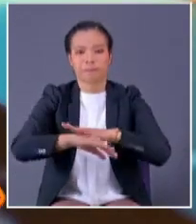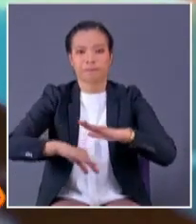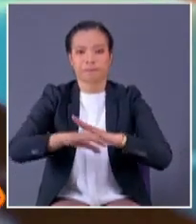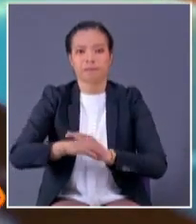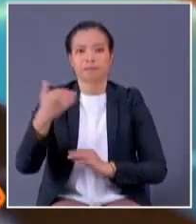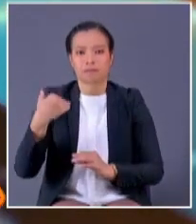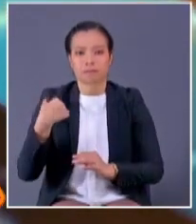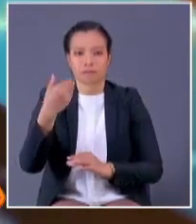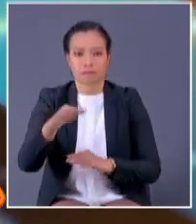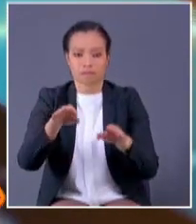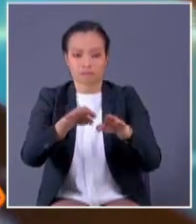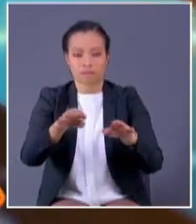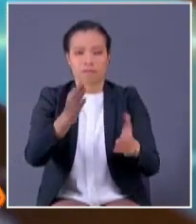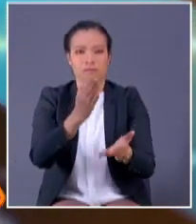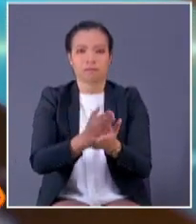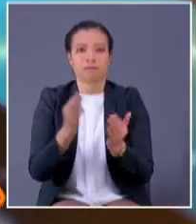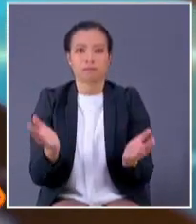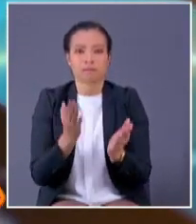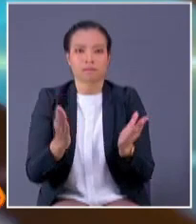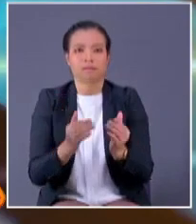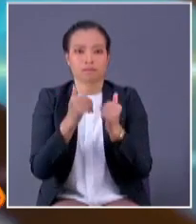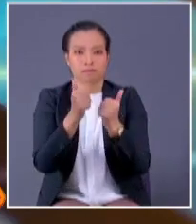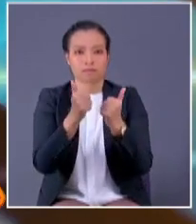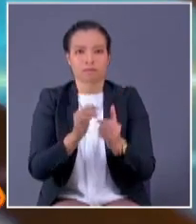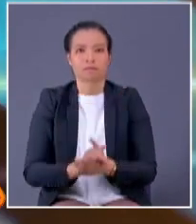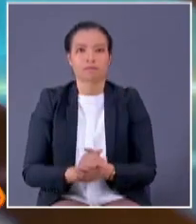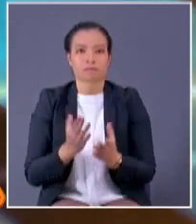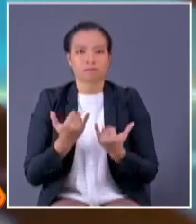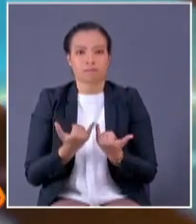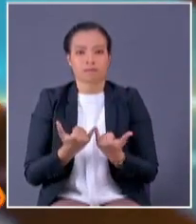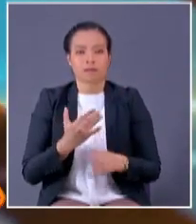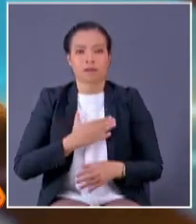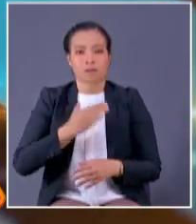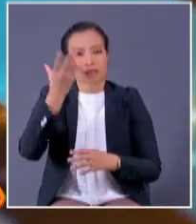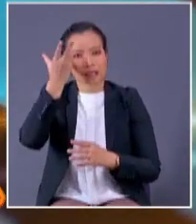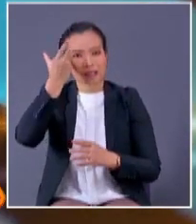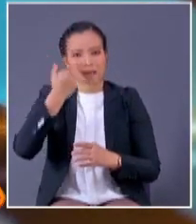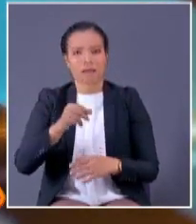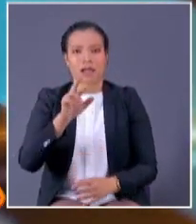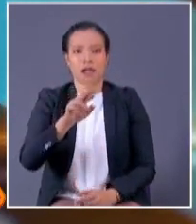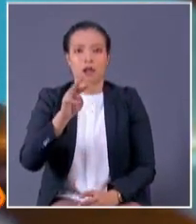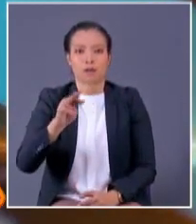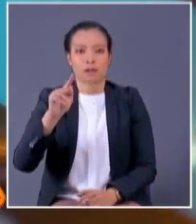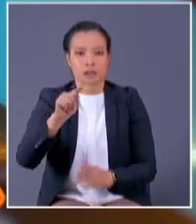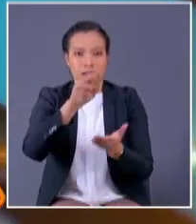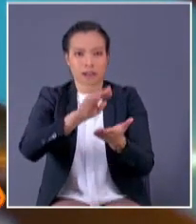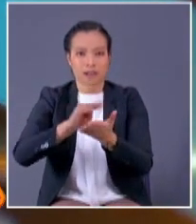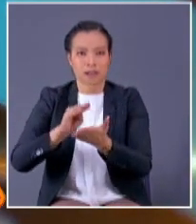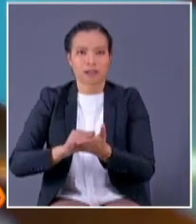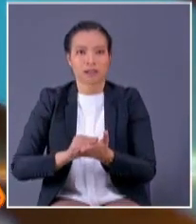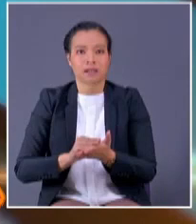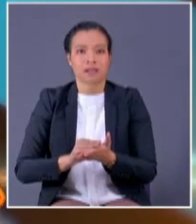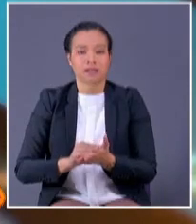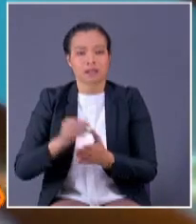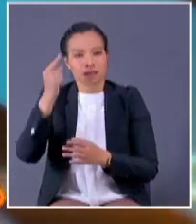ามีหรือยังถ้ามีเนี่ยผมสนับสนุนเต็มที่เลย ครับ งั้นตรงนี้ผมคิดว่าอยากให้ท่านรัฐมนตรีนะเก็บไอเดียตรงนี้เอ